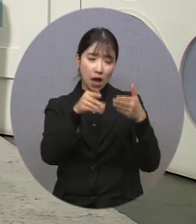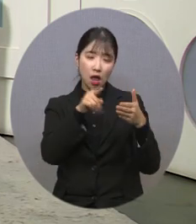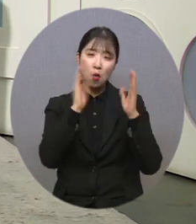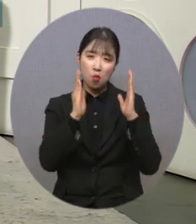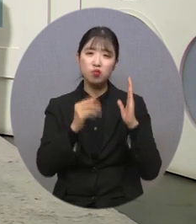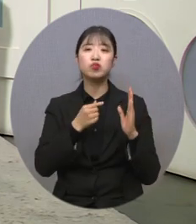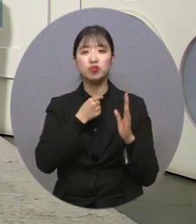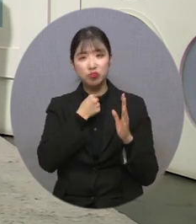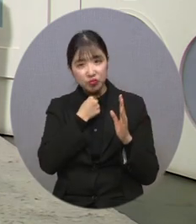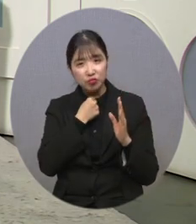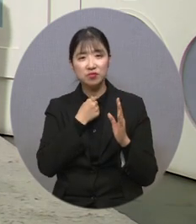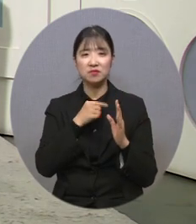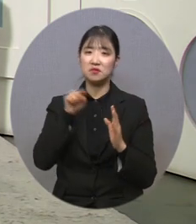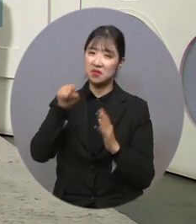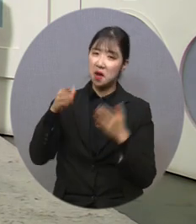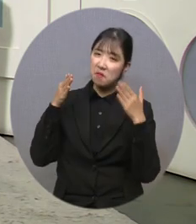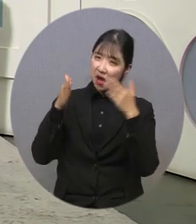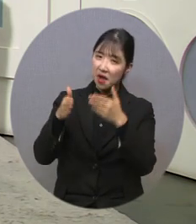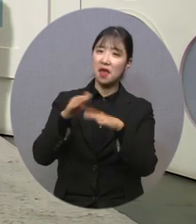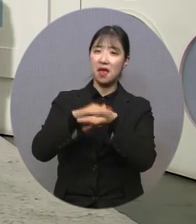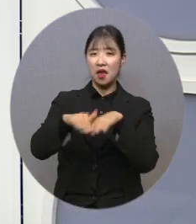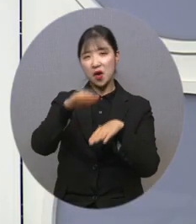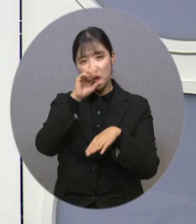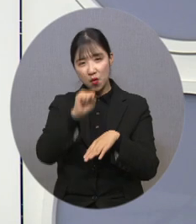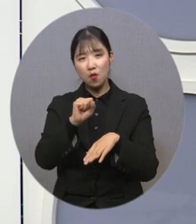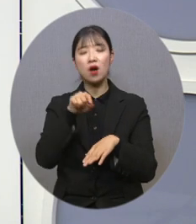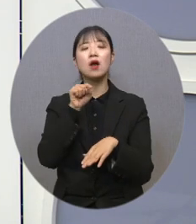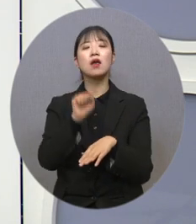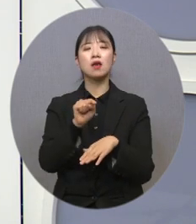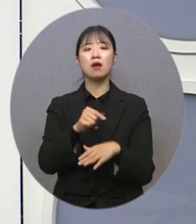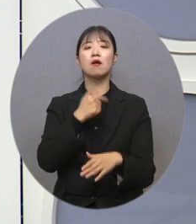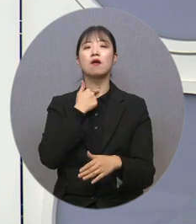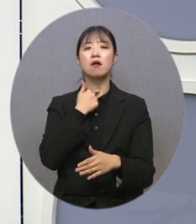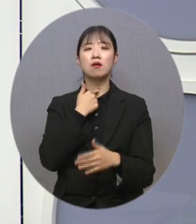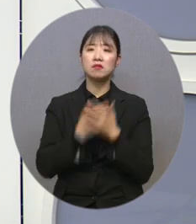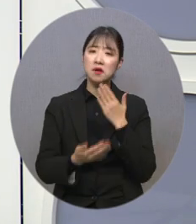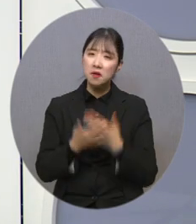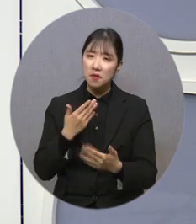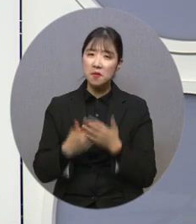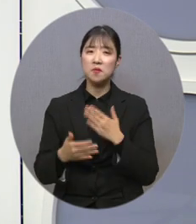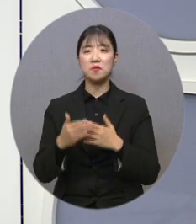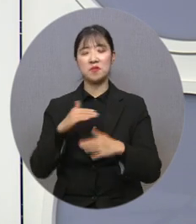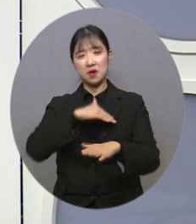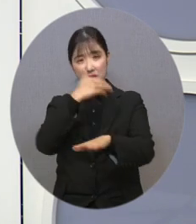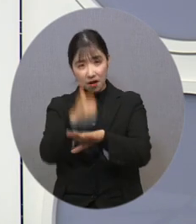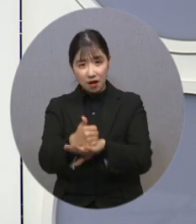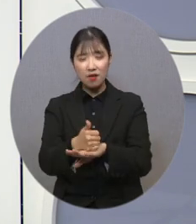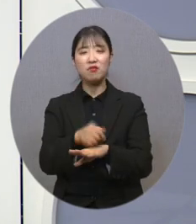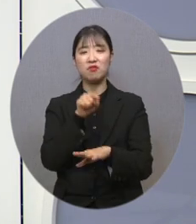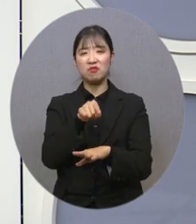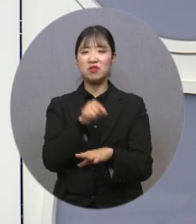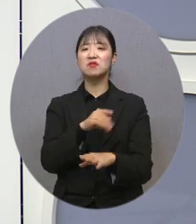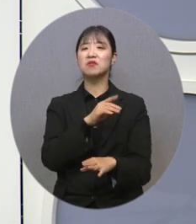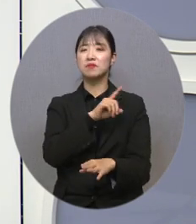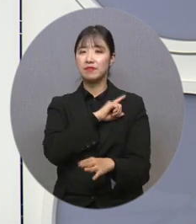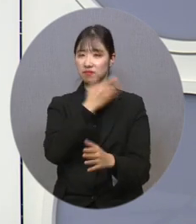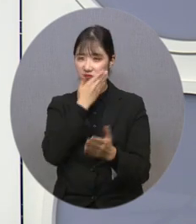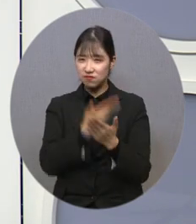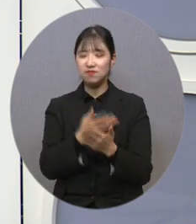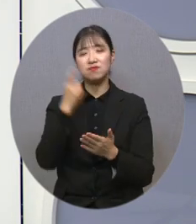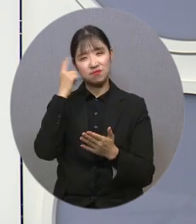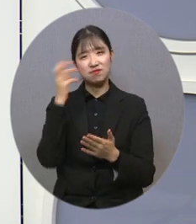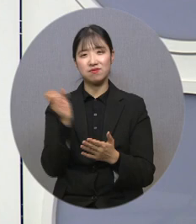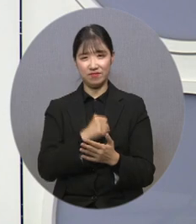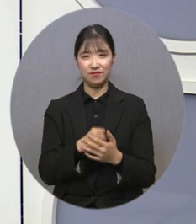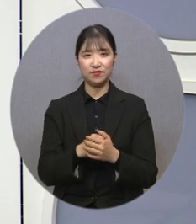했으면 좋겠다. 이런 방향으로 문제를 해결했으면 좋겠다. 이런 그 체험을 가장 중요시하는